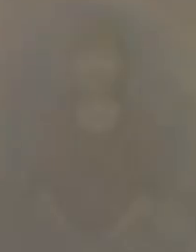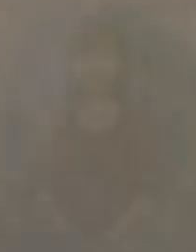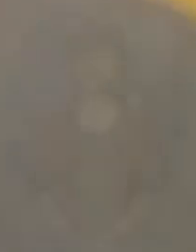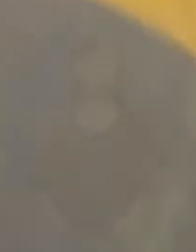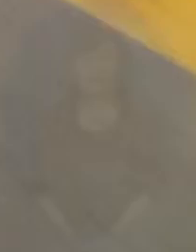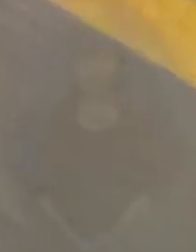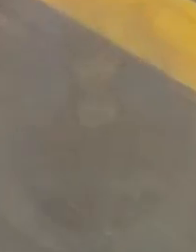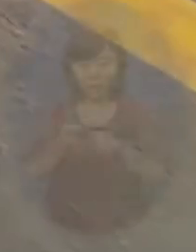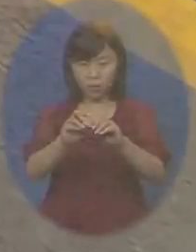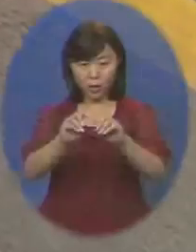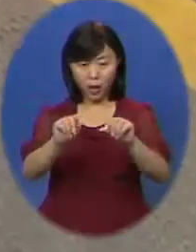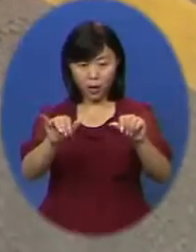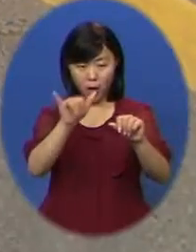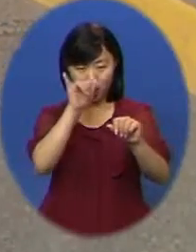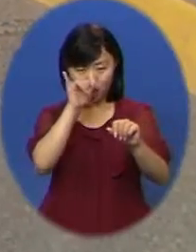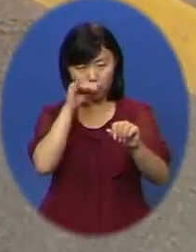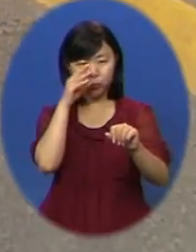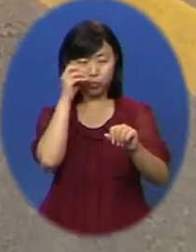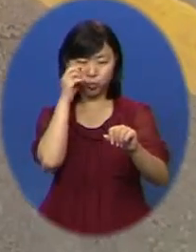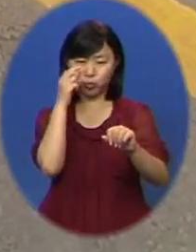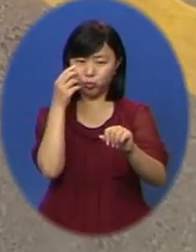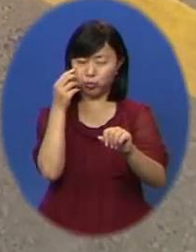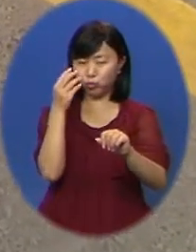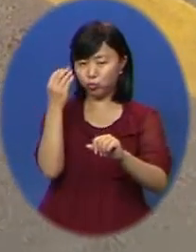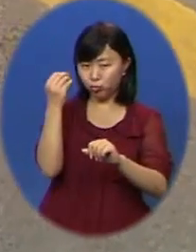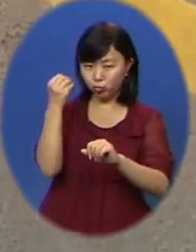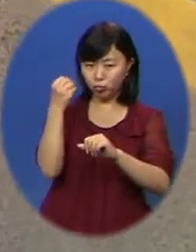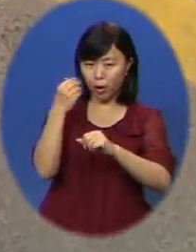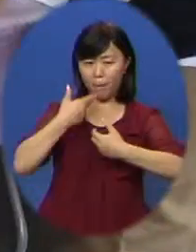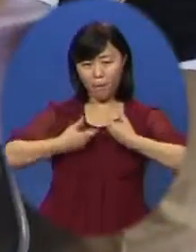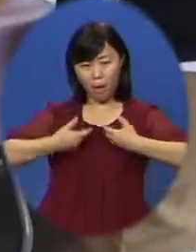바닥에 적혀있는 의문의 숫자들과 분주한 발걸음들.